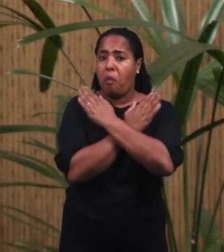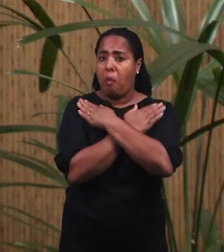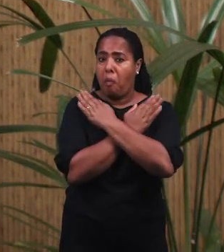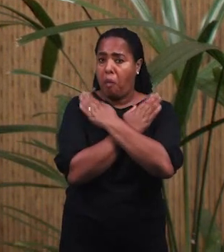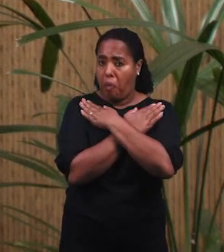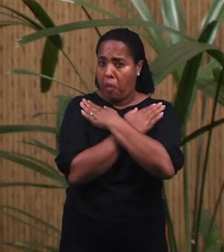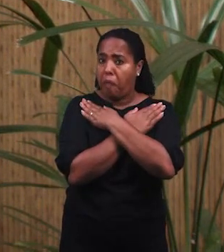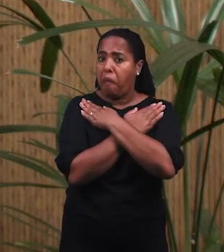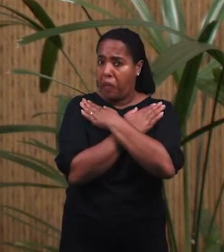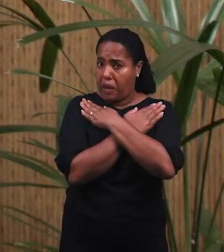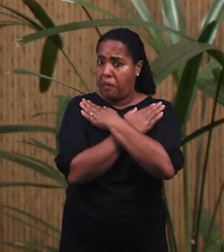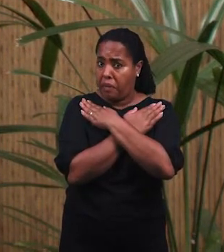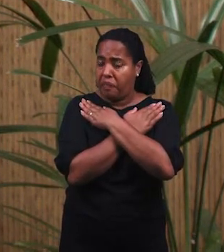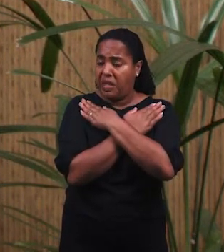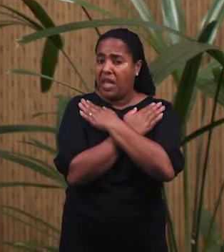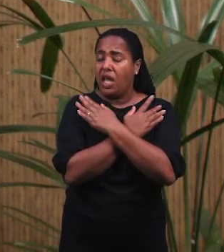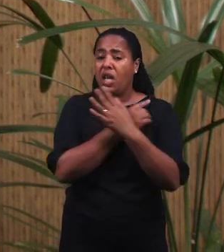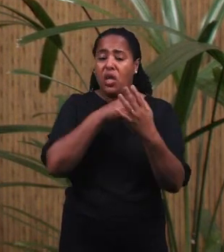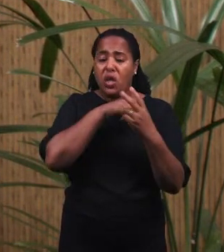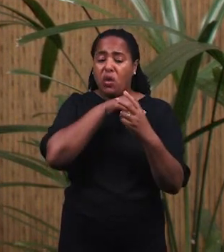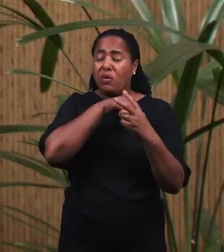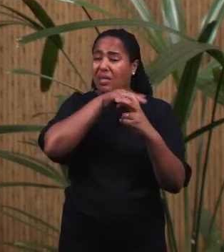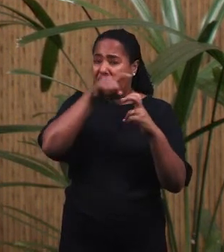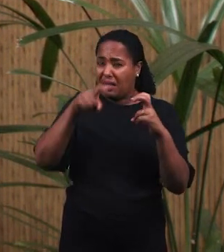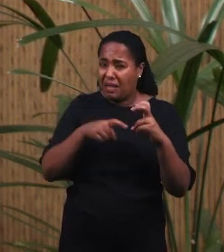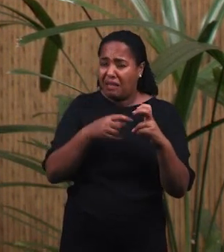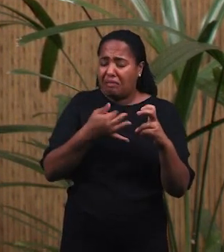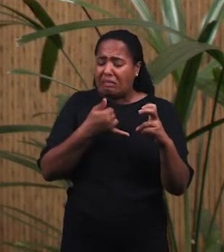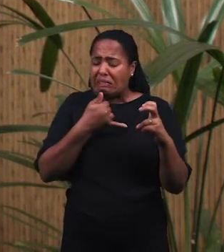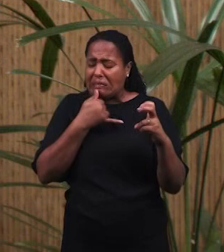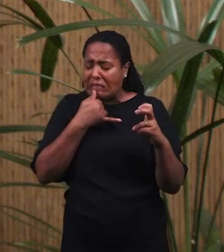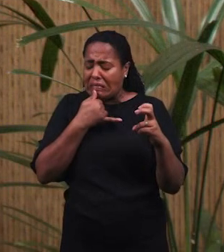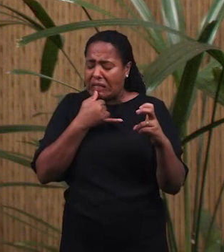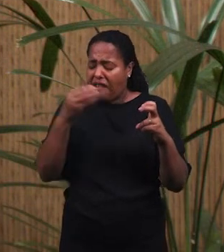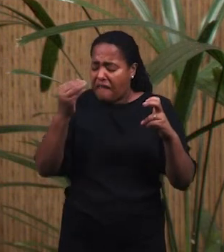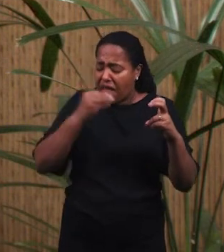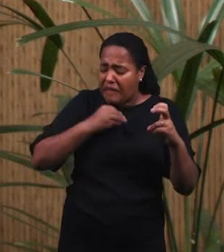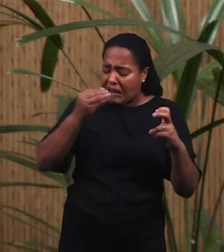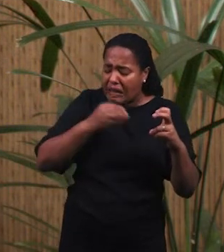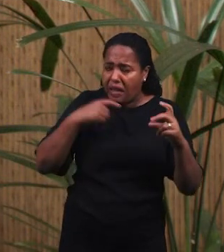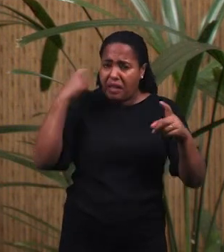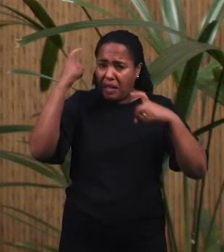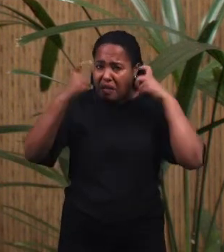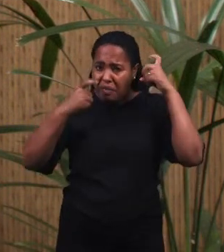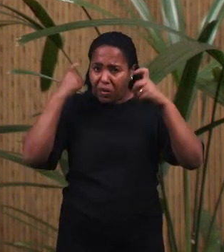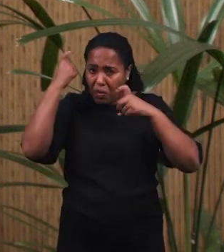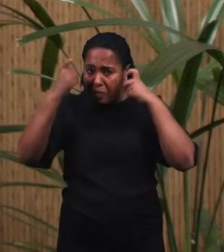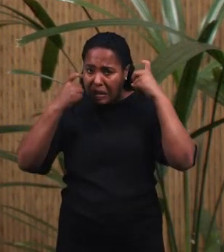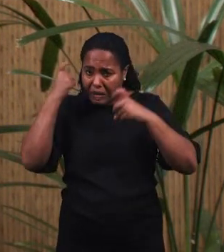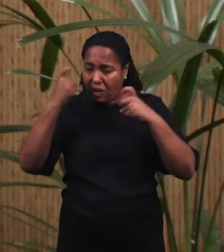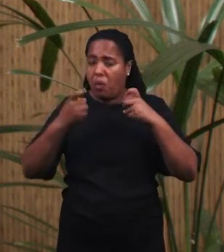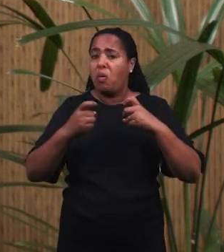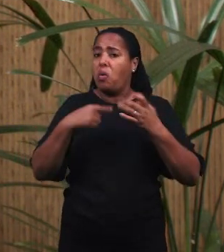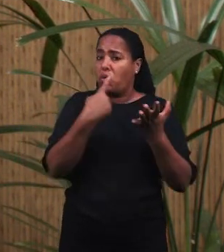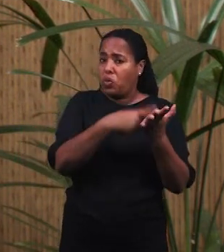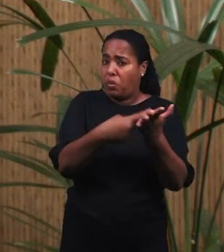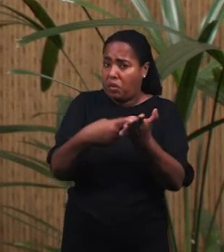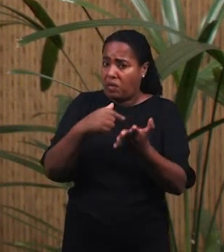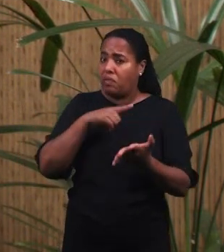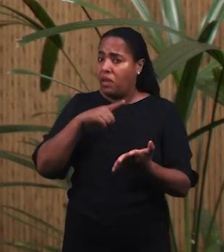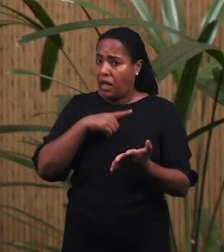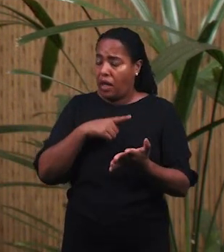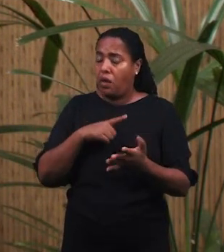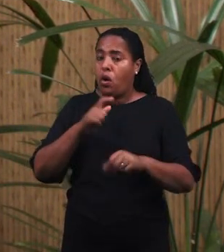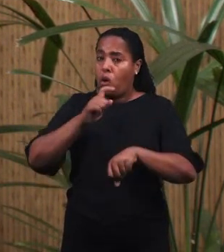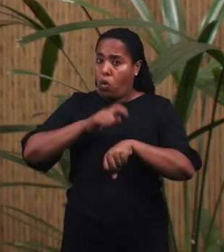работы. Эта ситуация настолько печалит, беспокоит их, как они будут